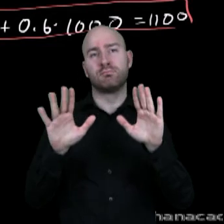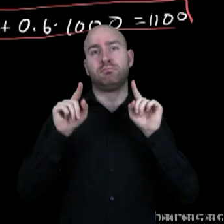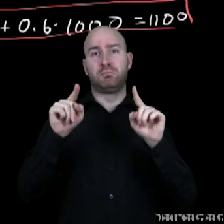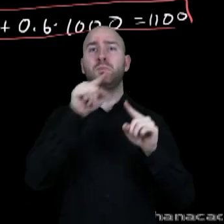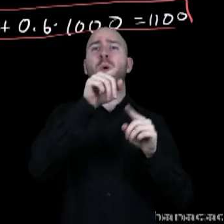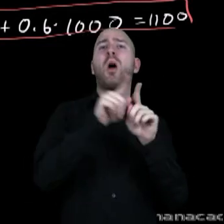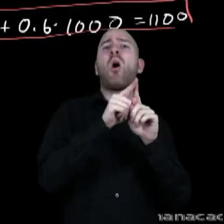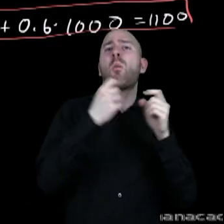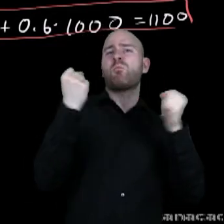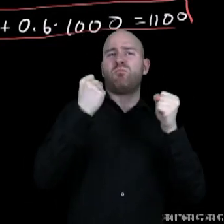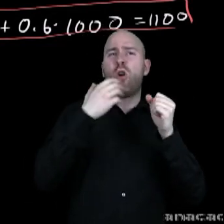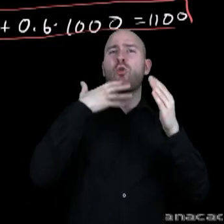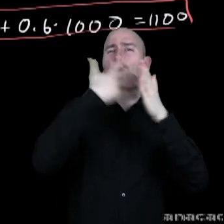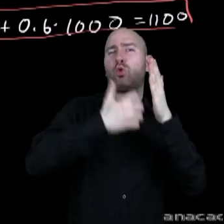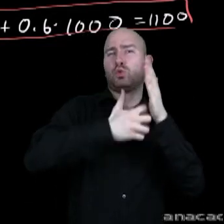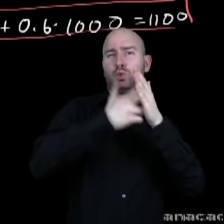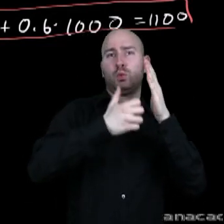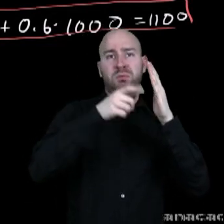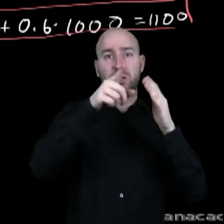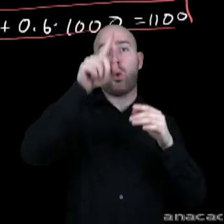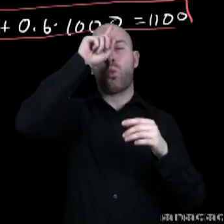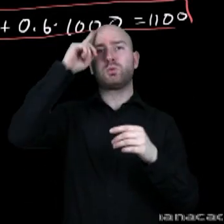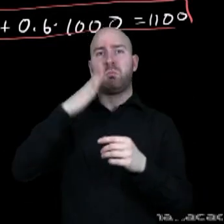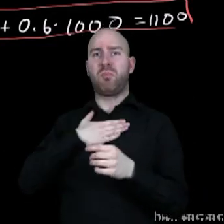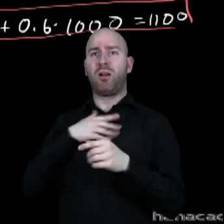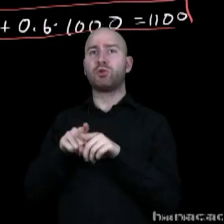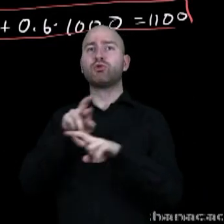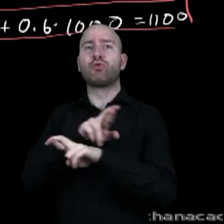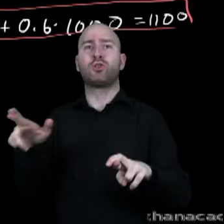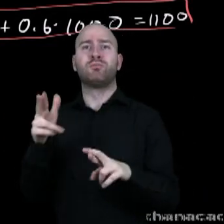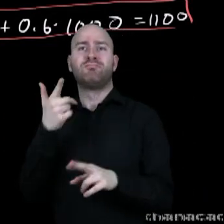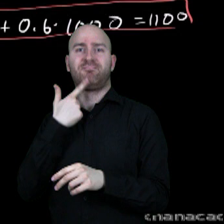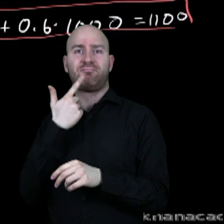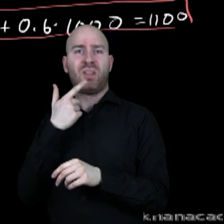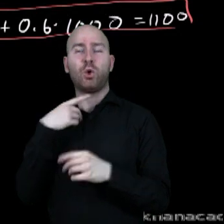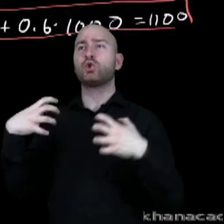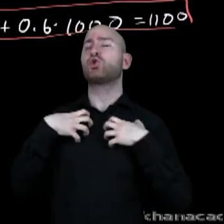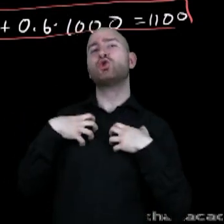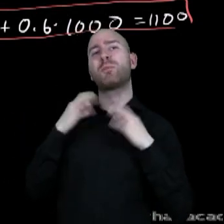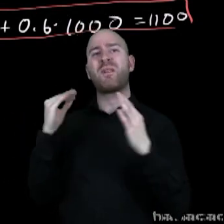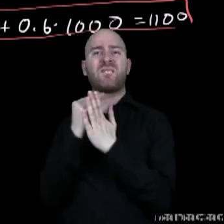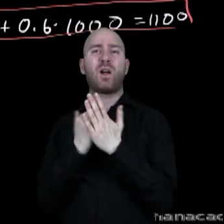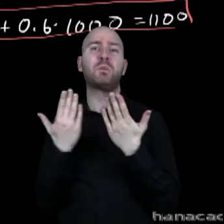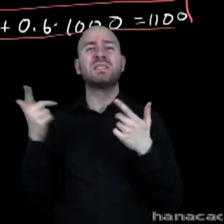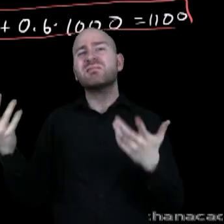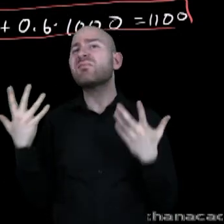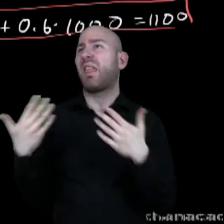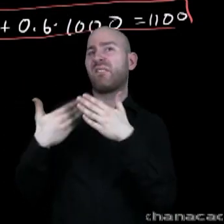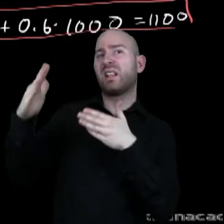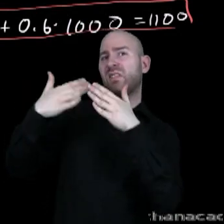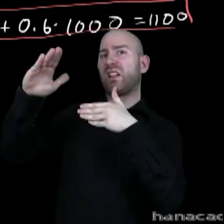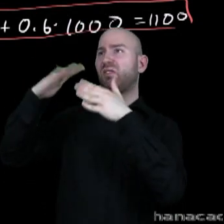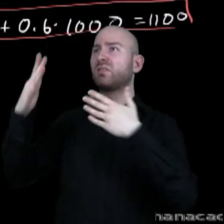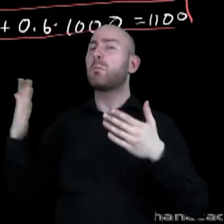złożony. Przy bardzo wysokiej krańcowej skłonności do konsumpcji, kiedy ludzie mają mało dóbr, bo ich standard życia jest niski,